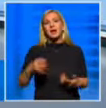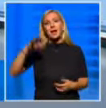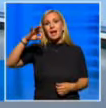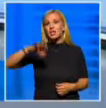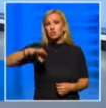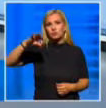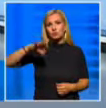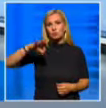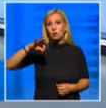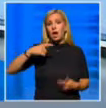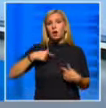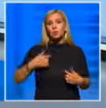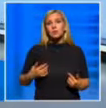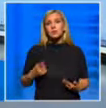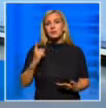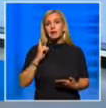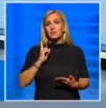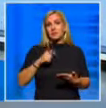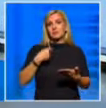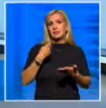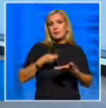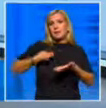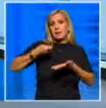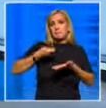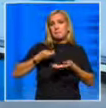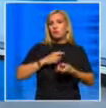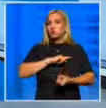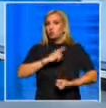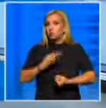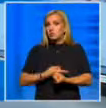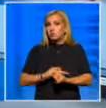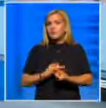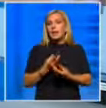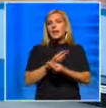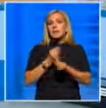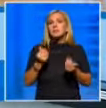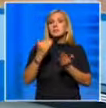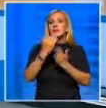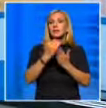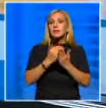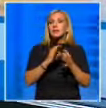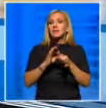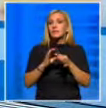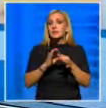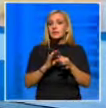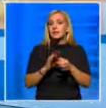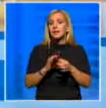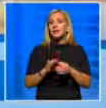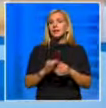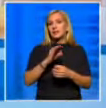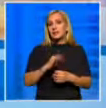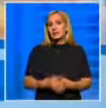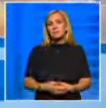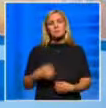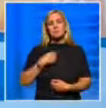качеството, ако някъде сме длъжници, това е именно в липсата на критерии и връзка на финансирането труден с качеството. Труден и дълъг разговор предстои